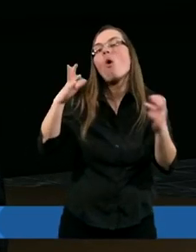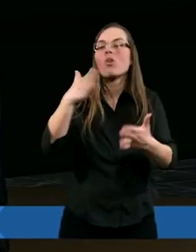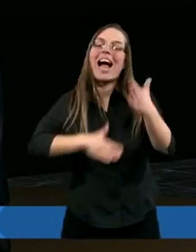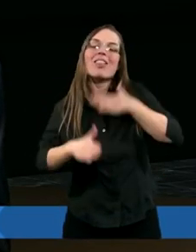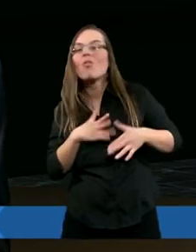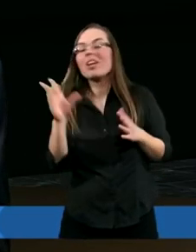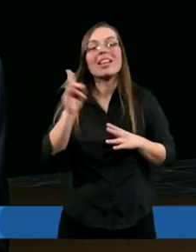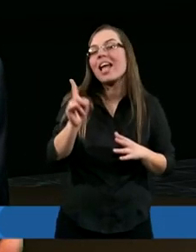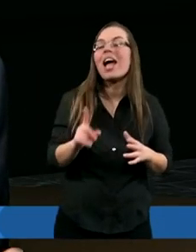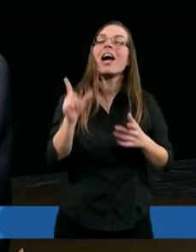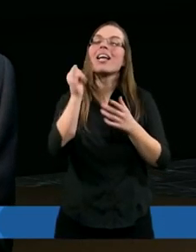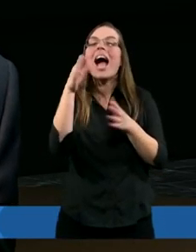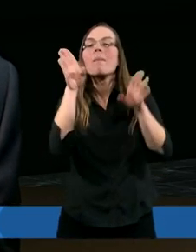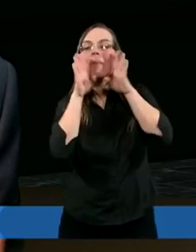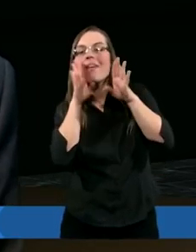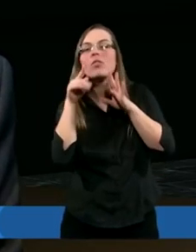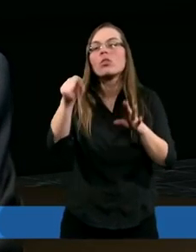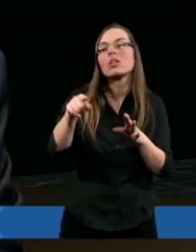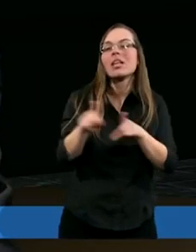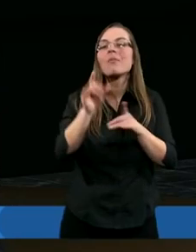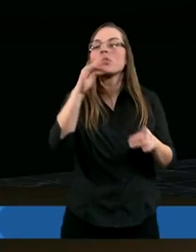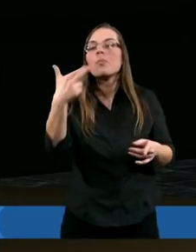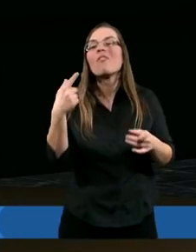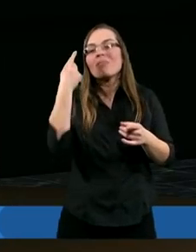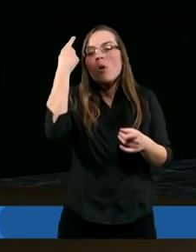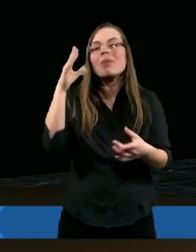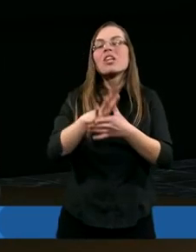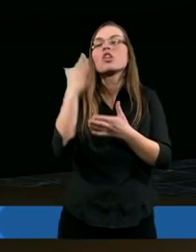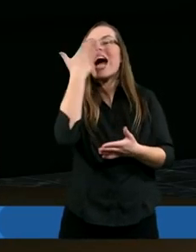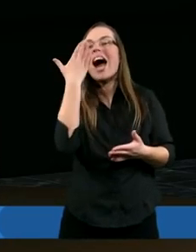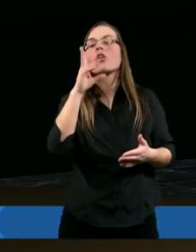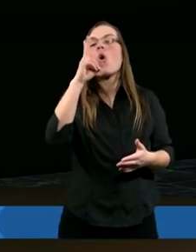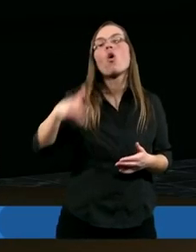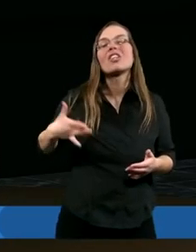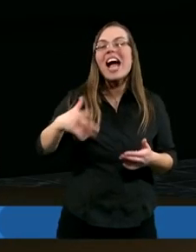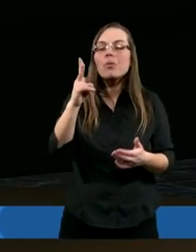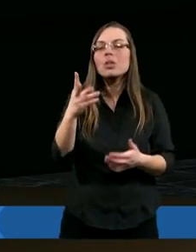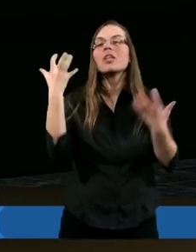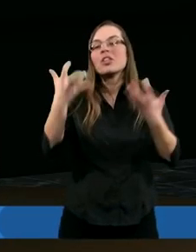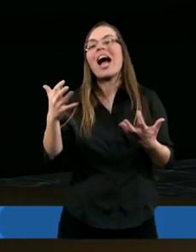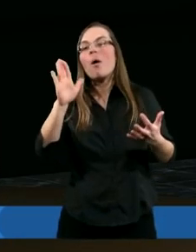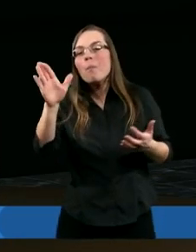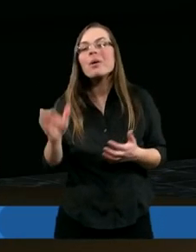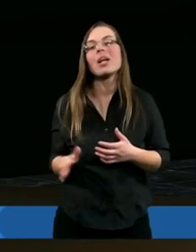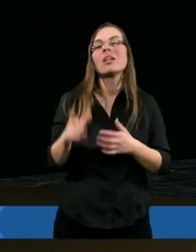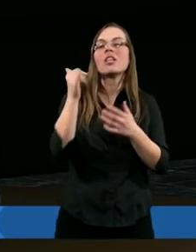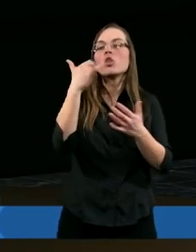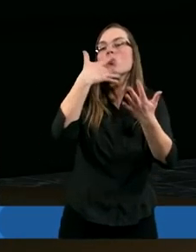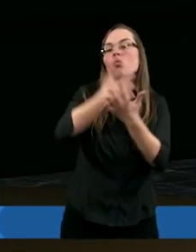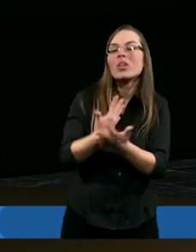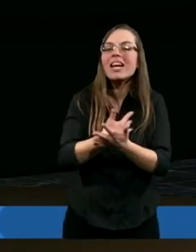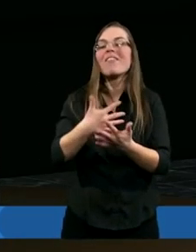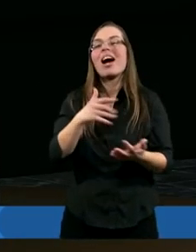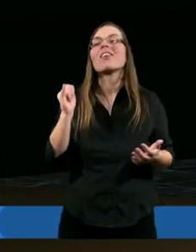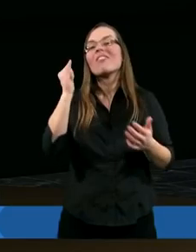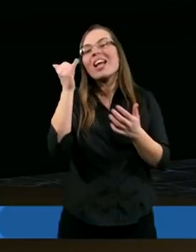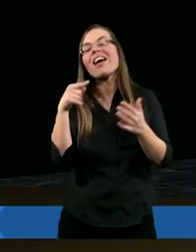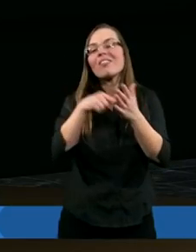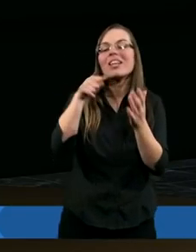samozadowolenia, jak prawdopodobnie ten Szymon wspomniany czarnoksiężnik chciał mieć i używać